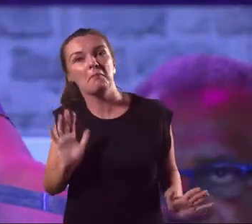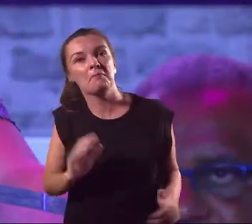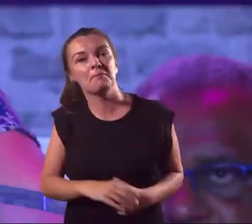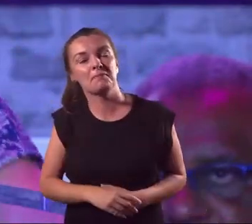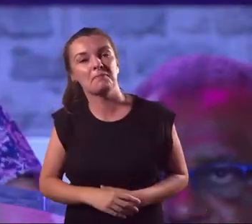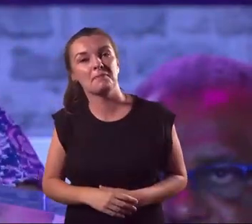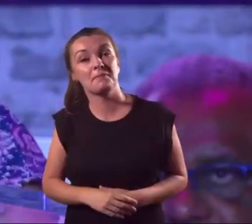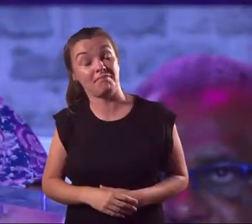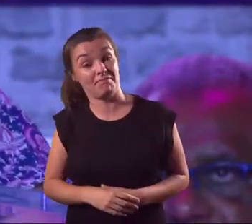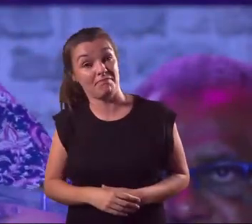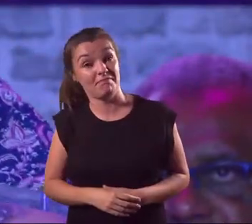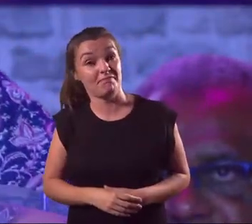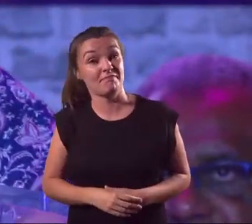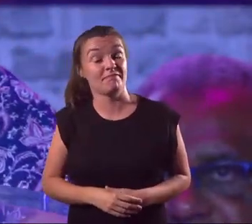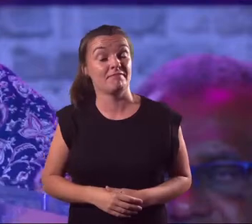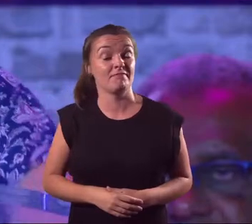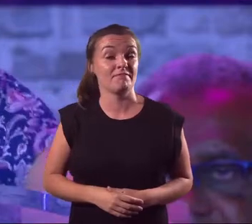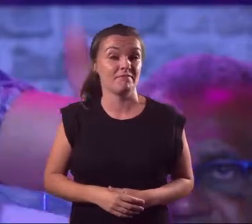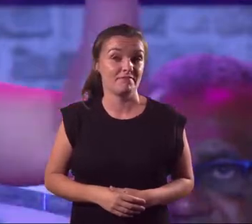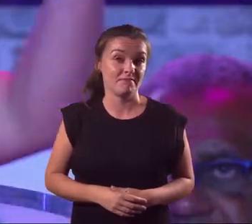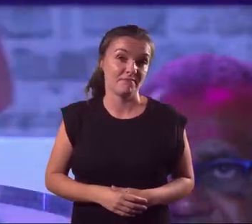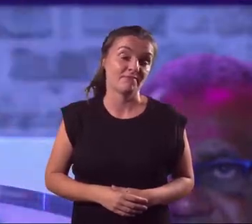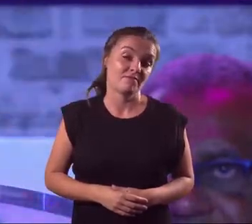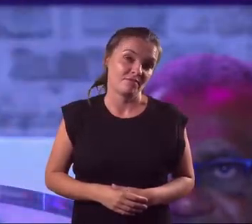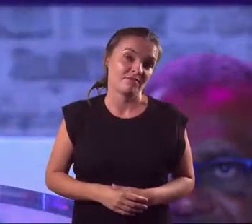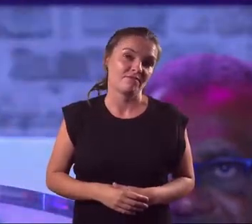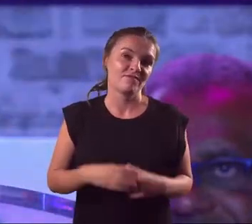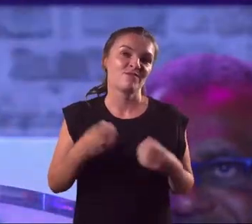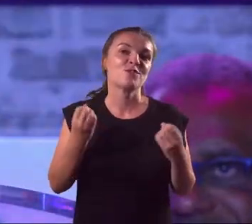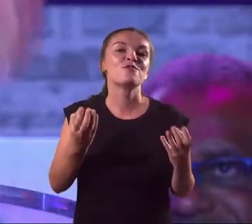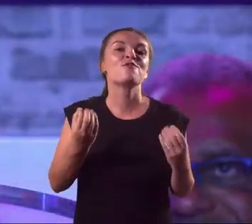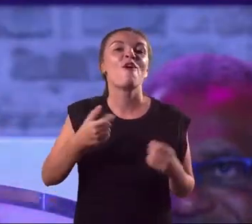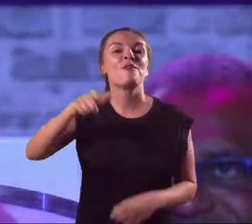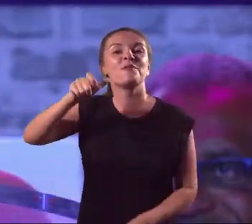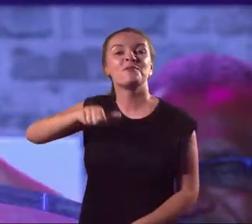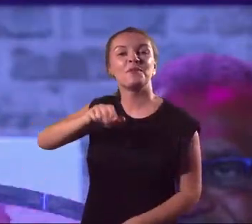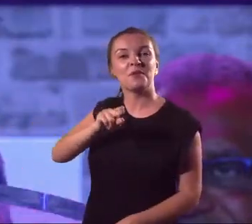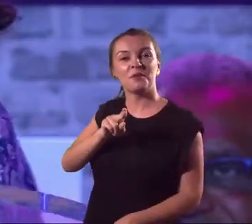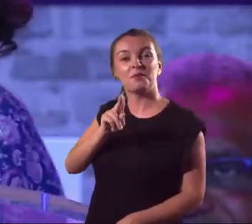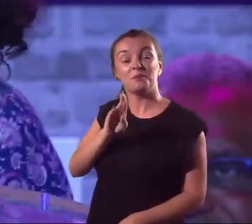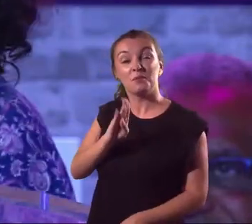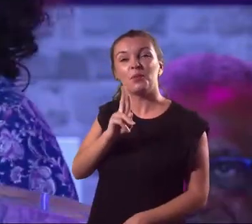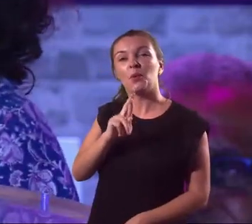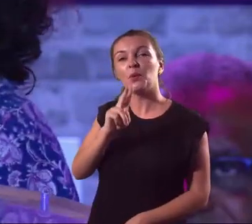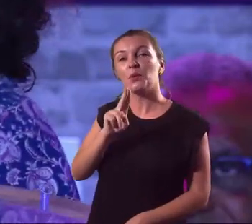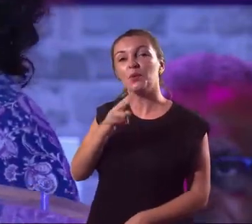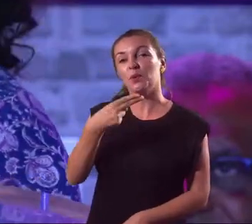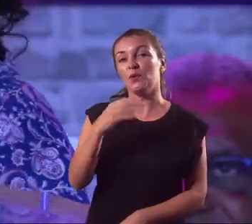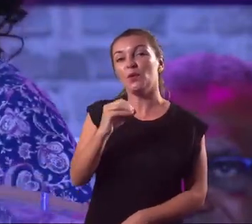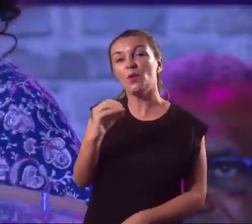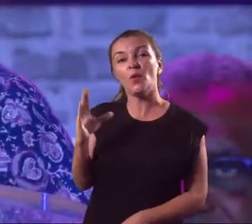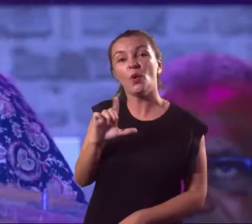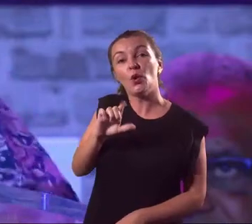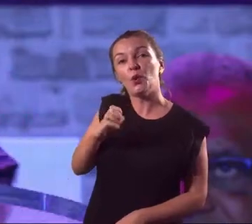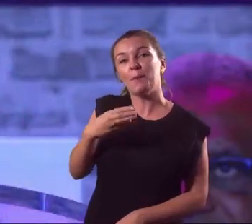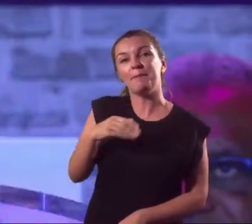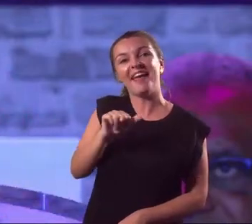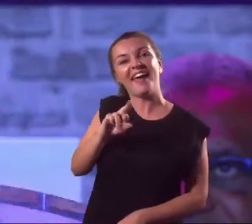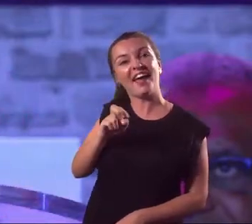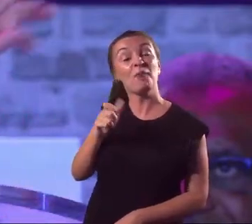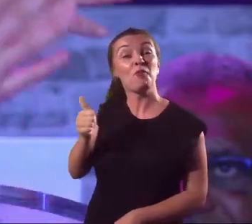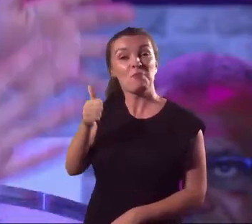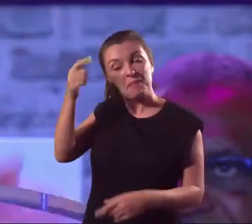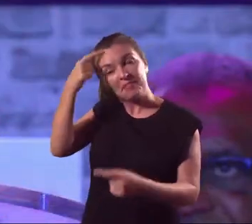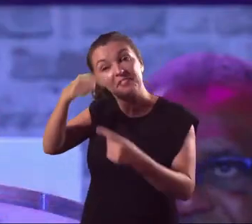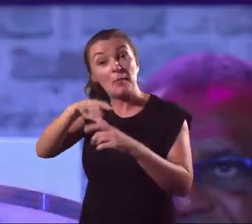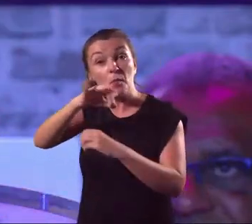Et qui en réalité, en général, c'est le moment où Bruno Le Maire, on n'a pas eu d'épisode spécial sur les Outre-mer de Bruno Le Maire, mais c'est le